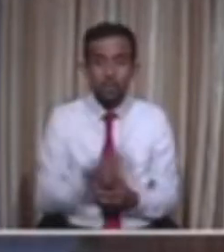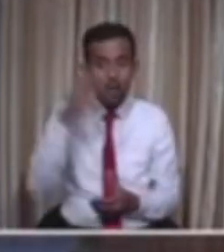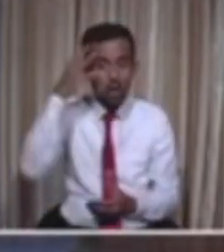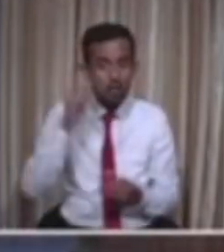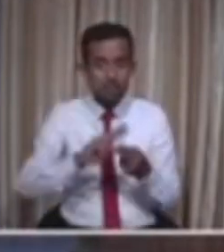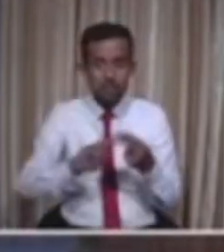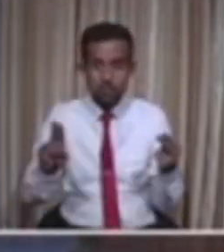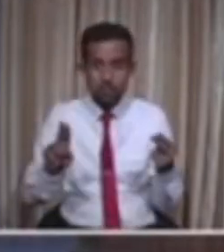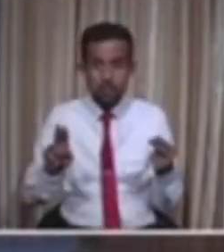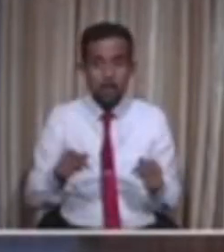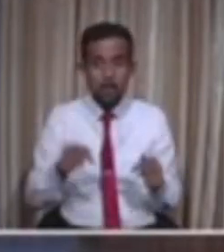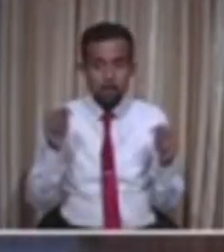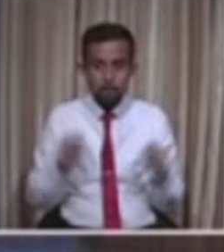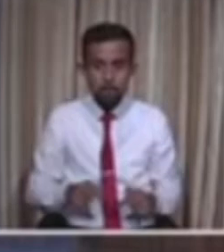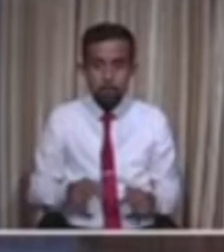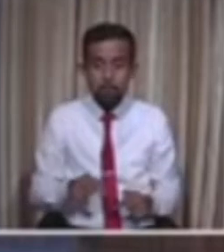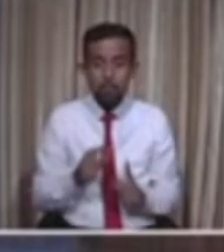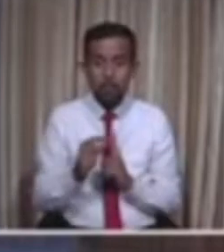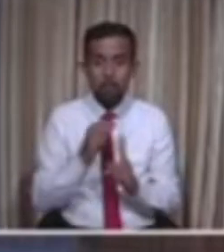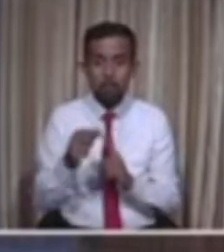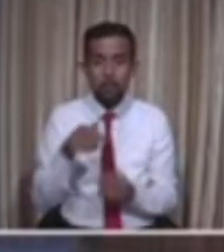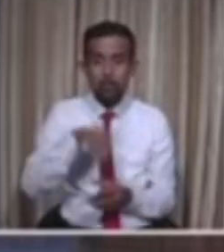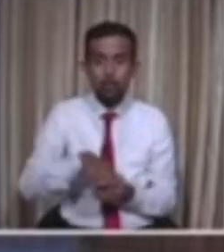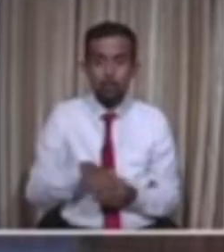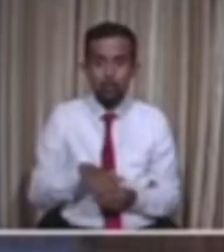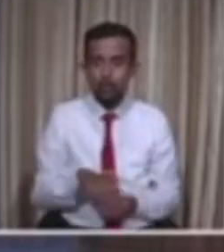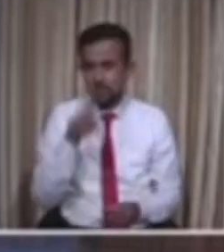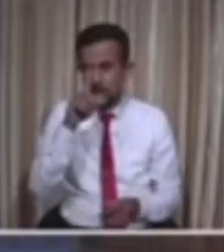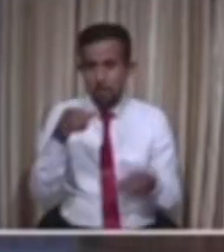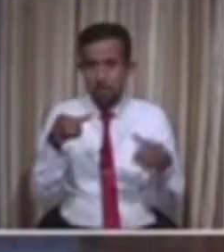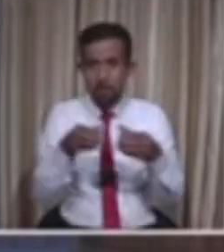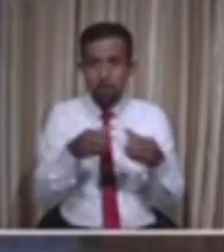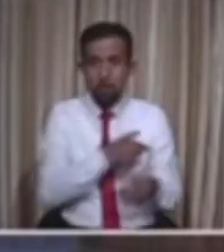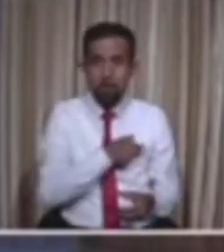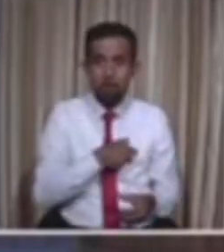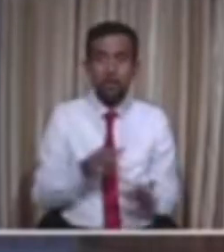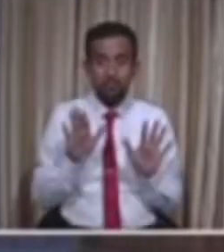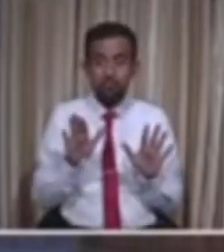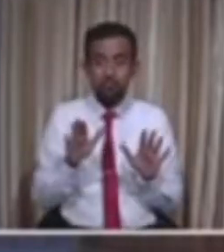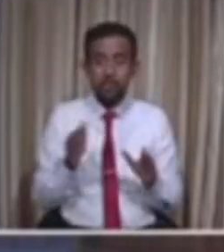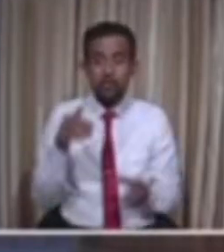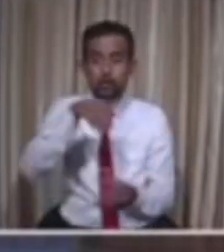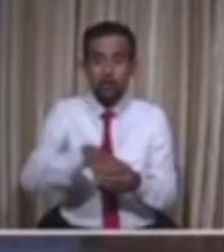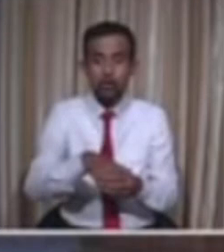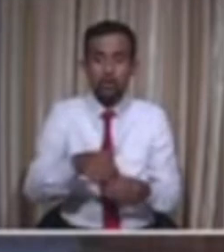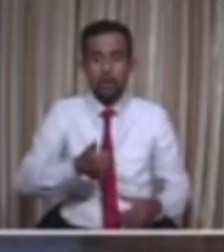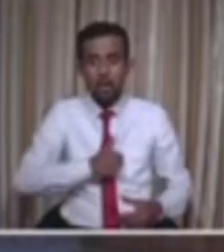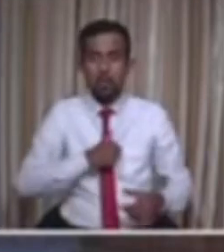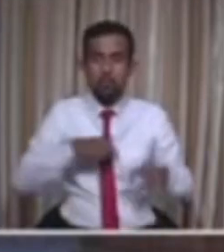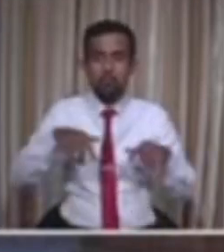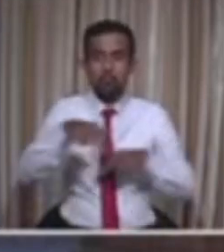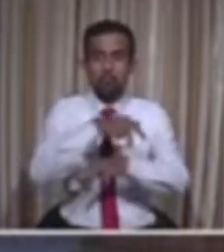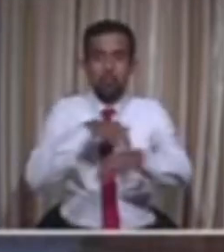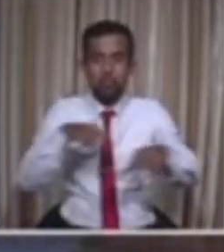depa. Me in parlimen tu itu la inna. Eka meka paksa ke naik itu vitara ya arah galat bumi itu la. Oh no itu hasilnya na pulang kembali